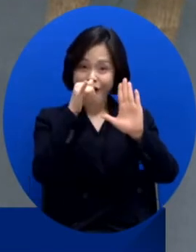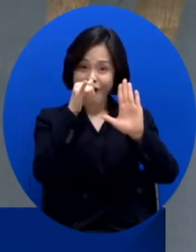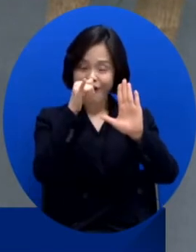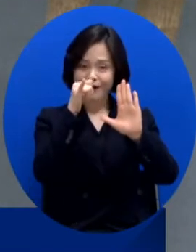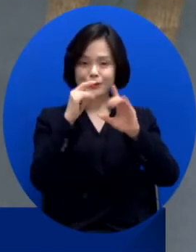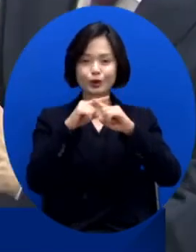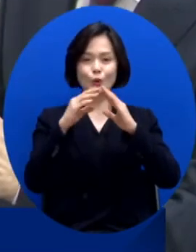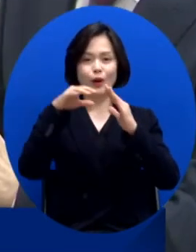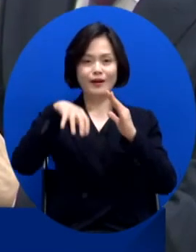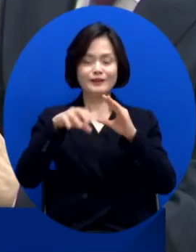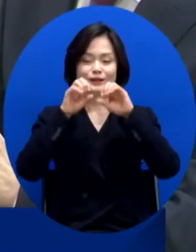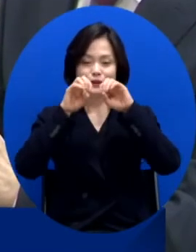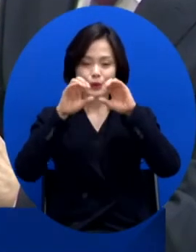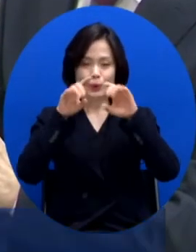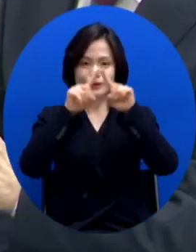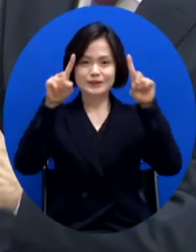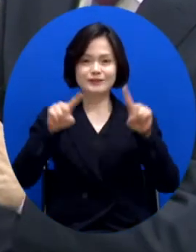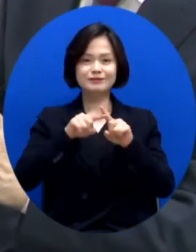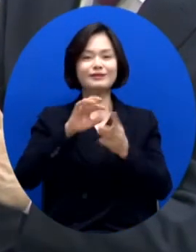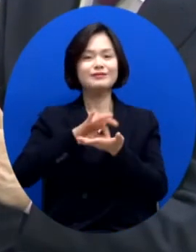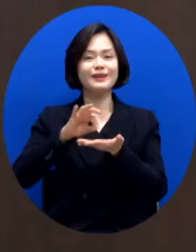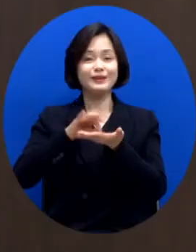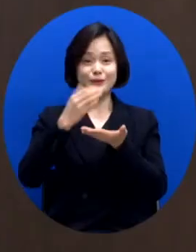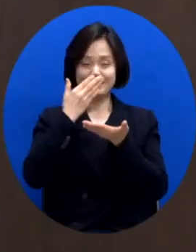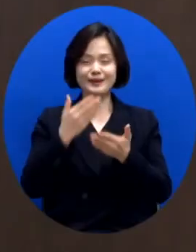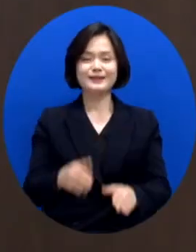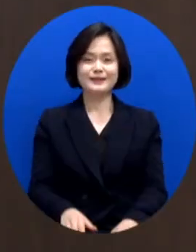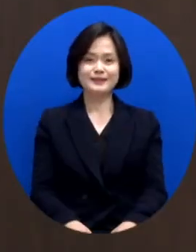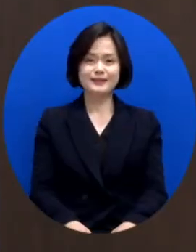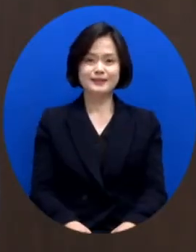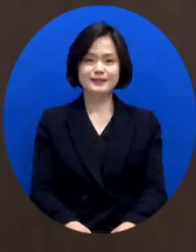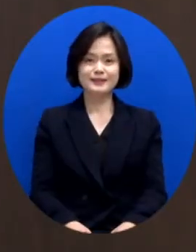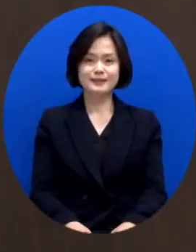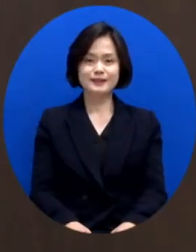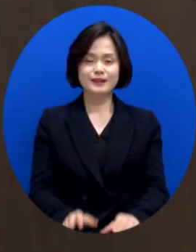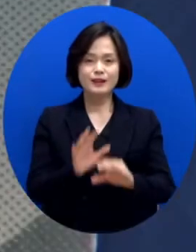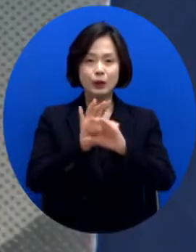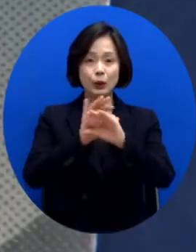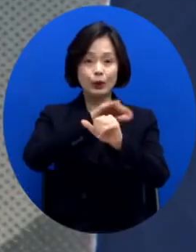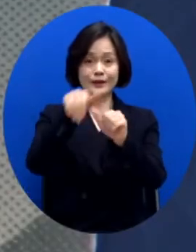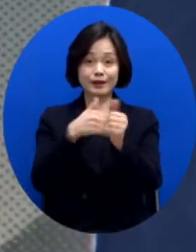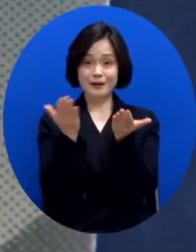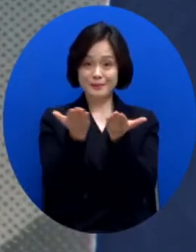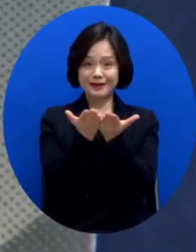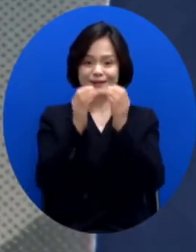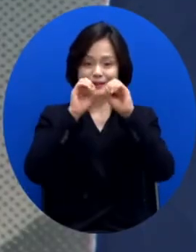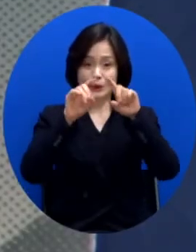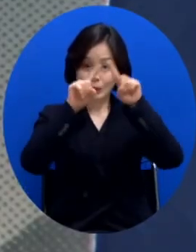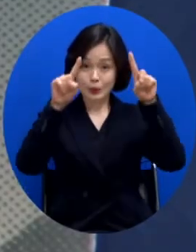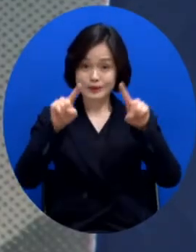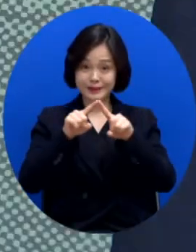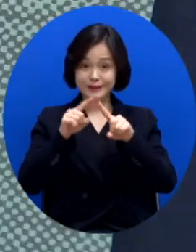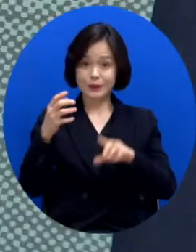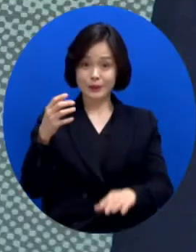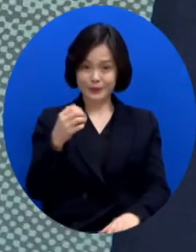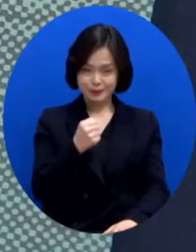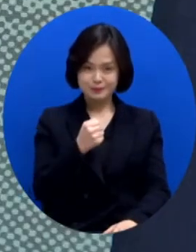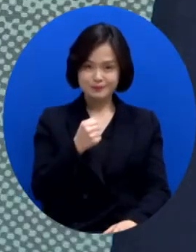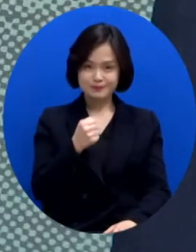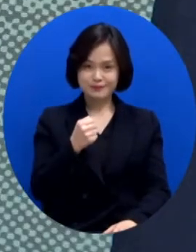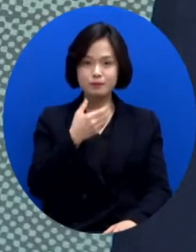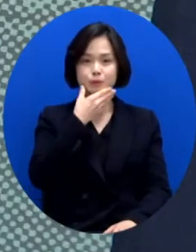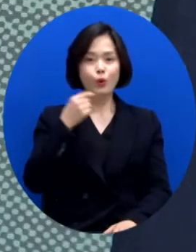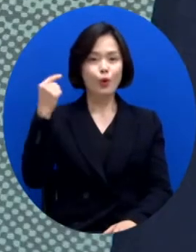이렇게 활용할 수 있도록 시대적 변화를 반영한 전도지를 통해 교회와 그리고 복음이 사람들에게